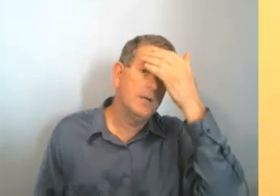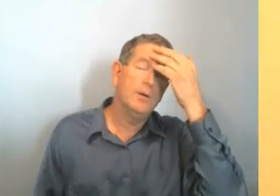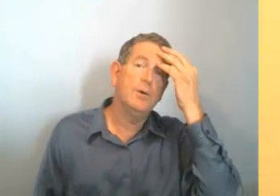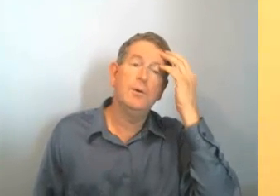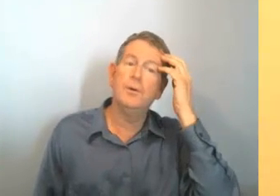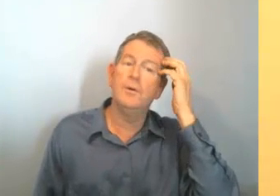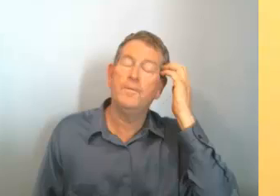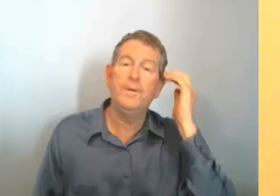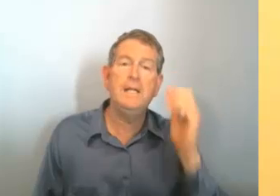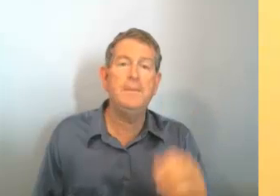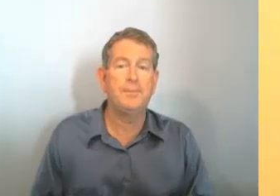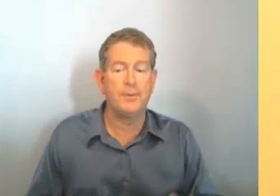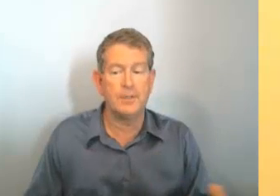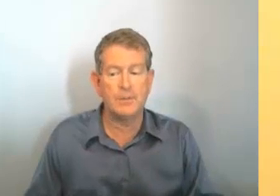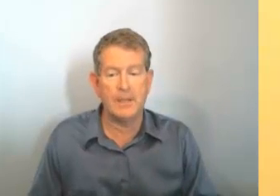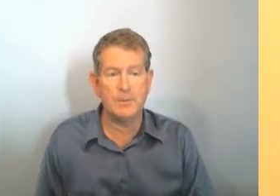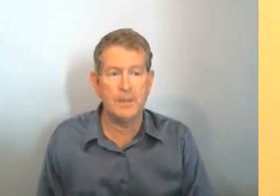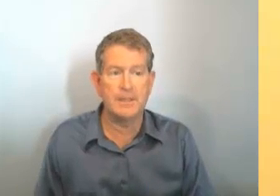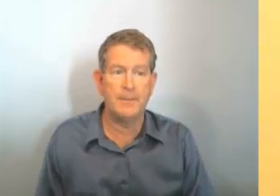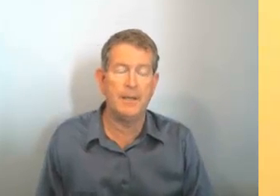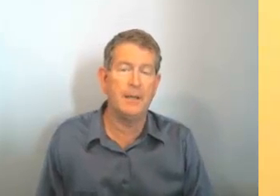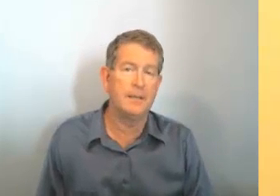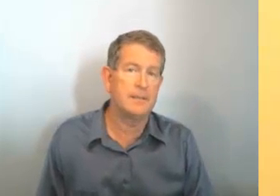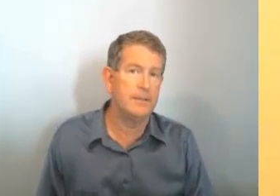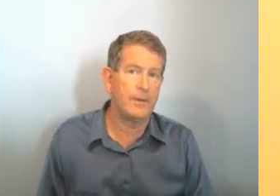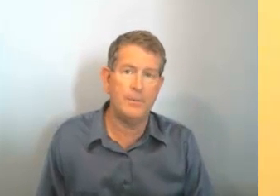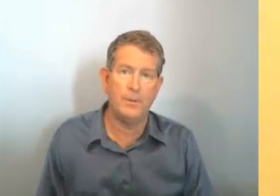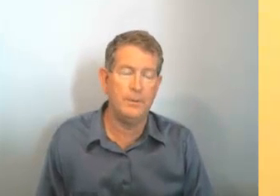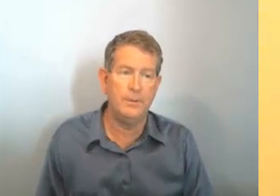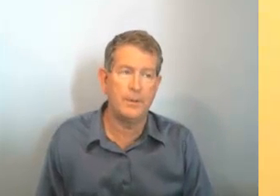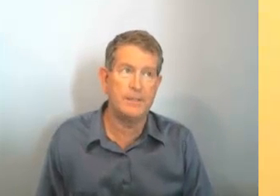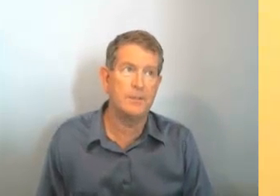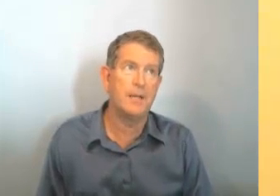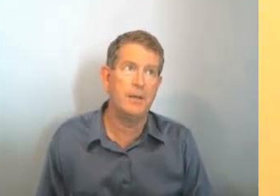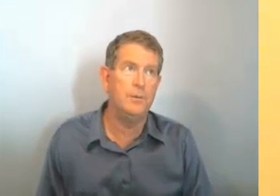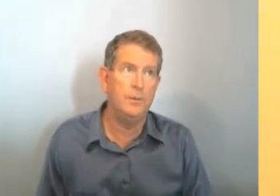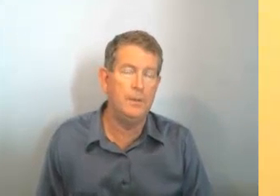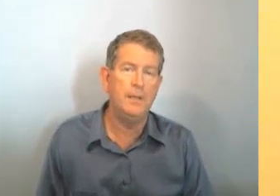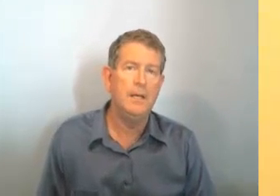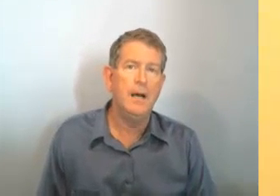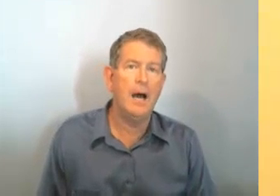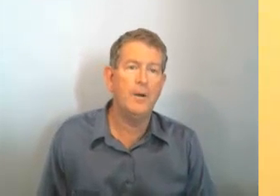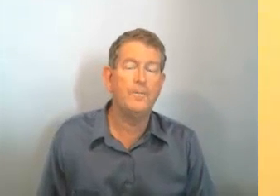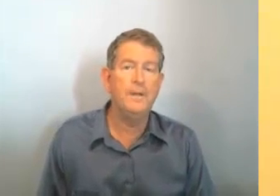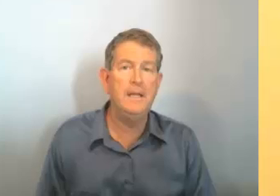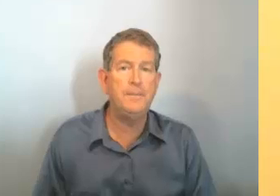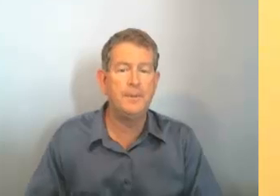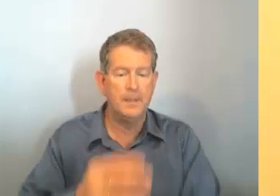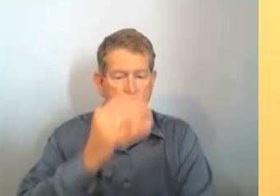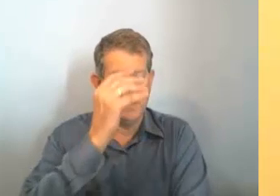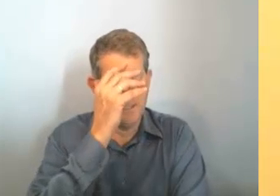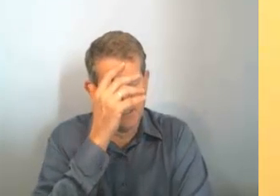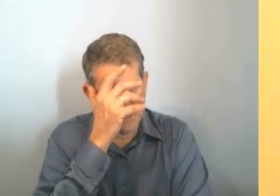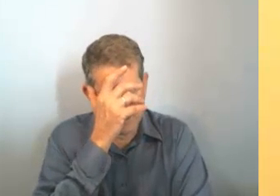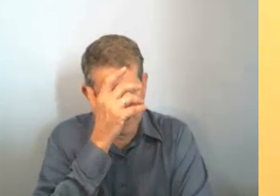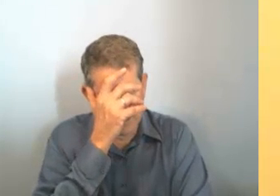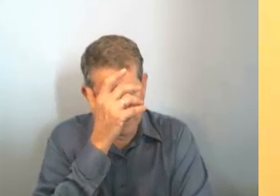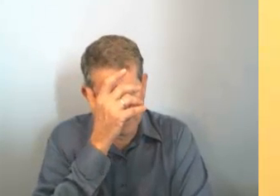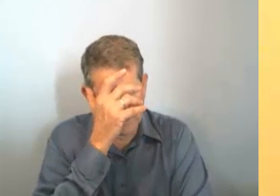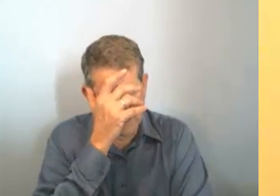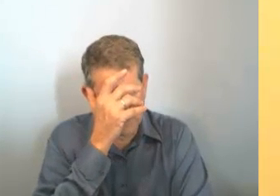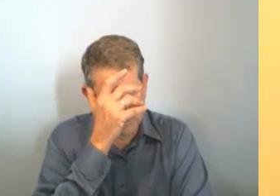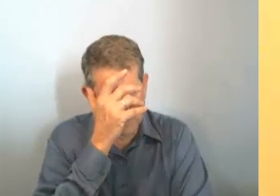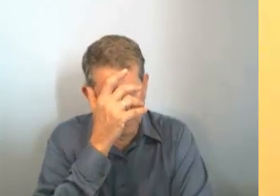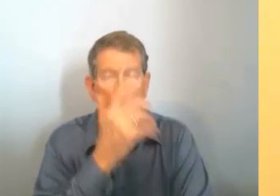Ensuite, Philippe reçoit son examen. C'est vraiment, le résultat est nul. Alors Philippe, il